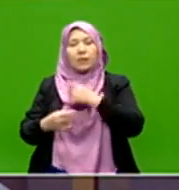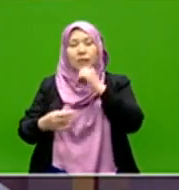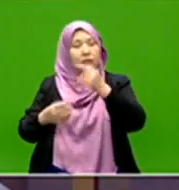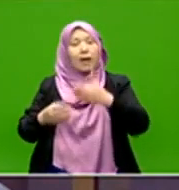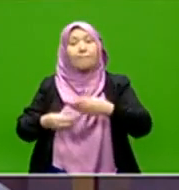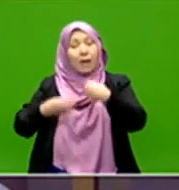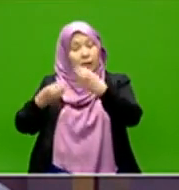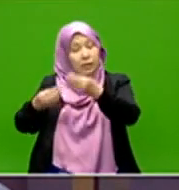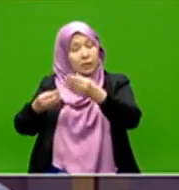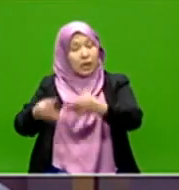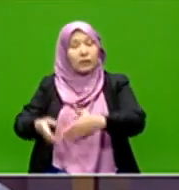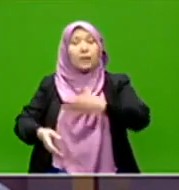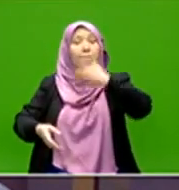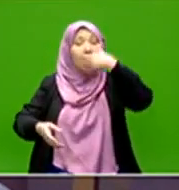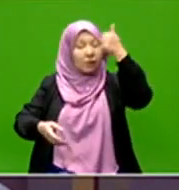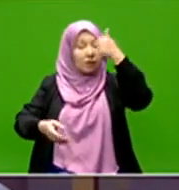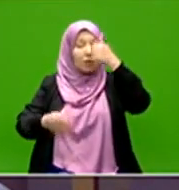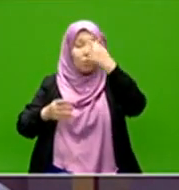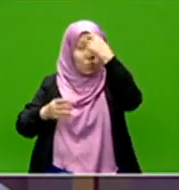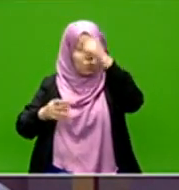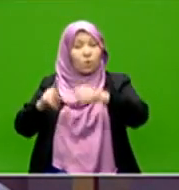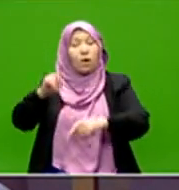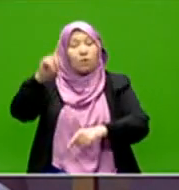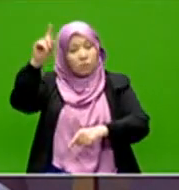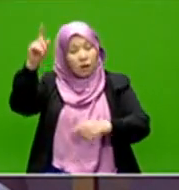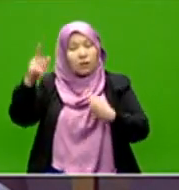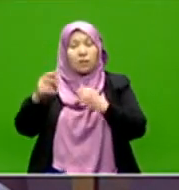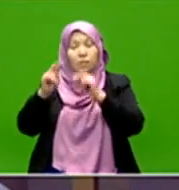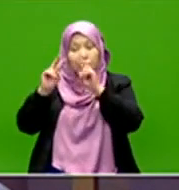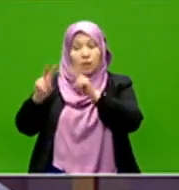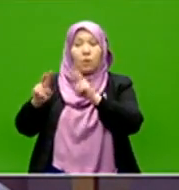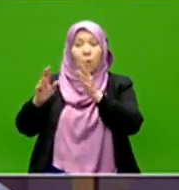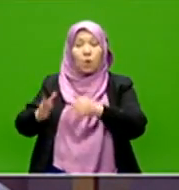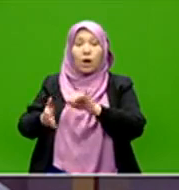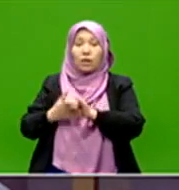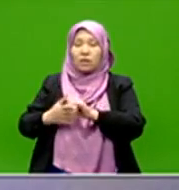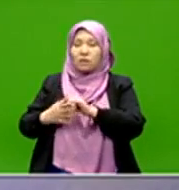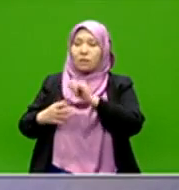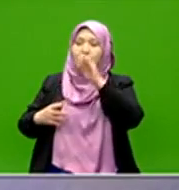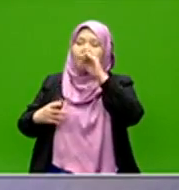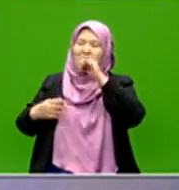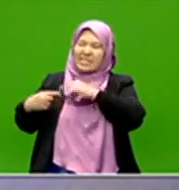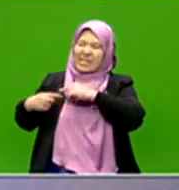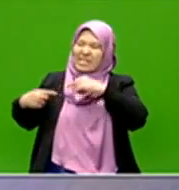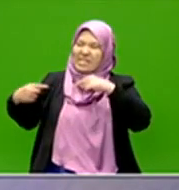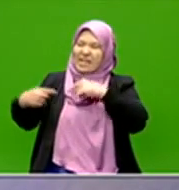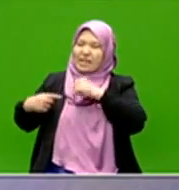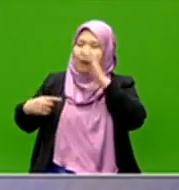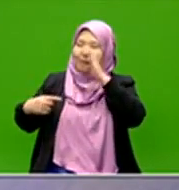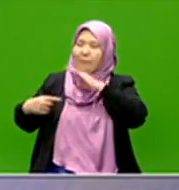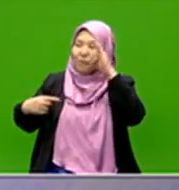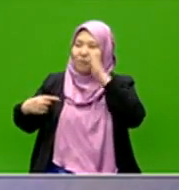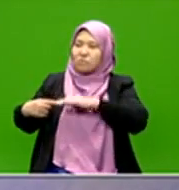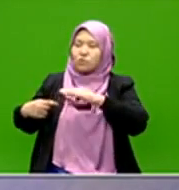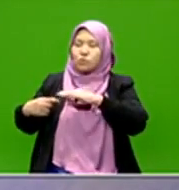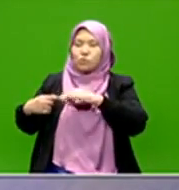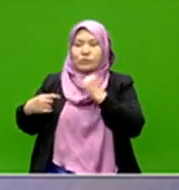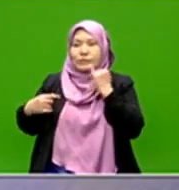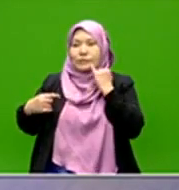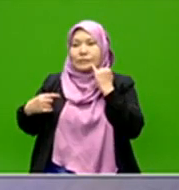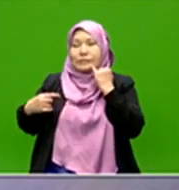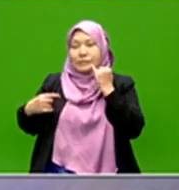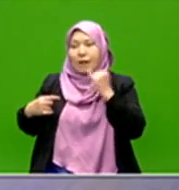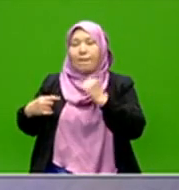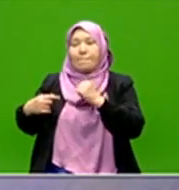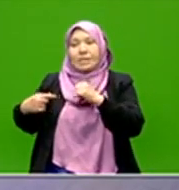terbaik bagi Allah SWT, kita boleh perasan orang tu busuk hati, sakit hati, boleh apa menyakitkan hati orang